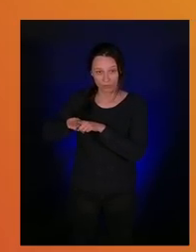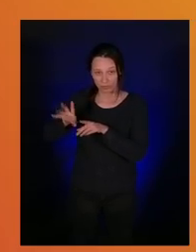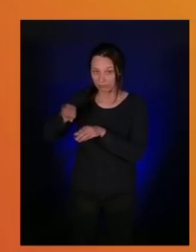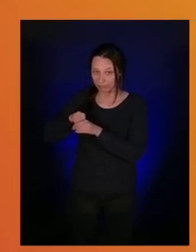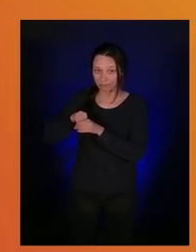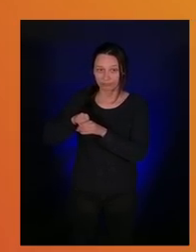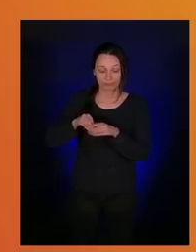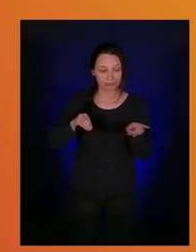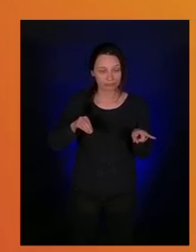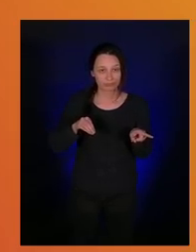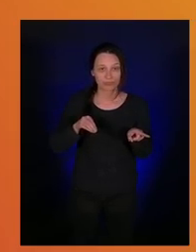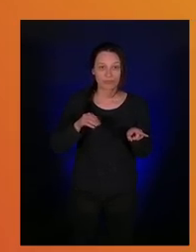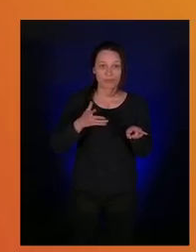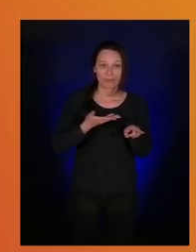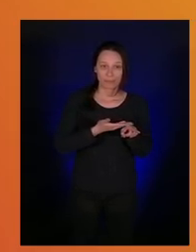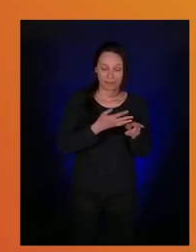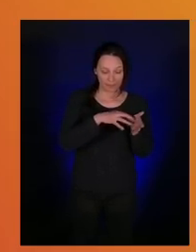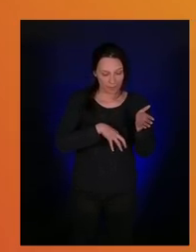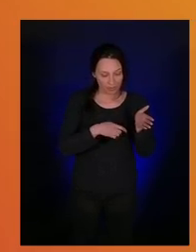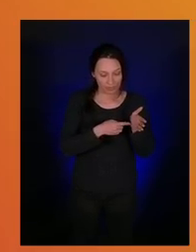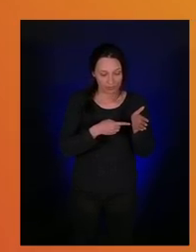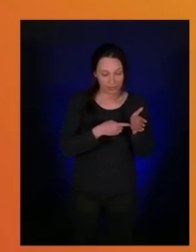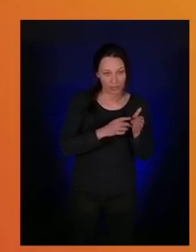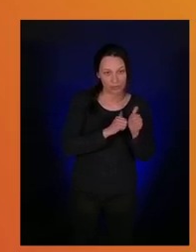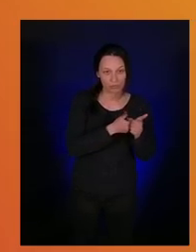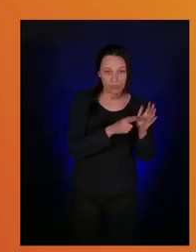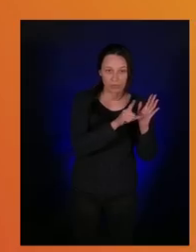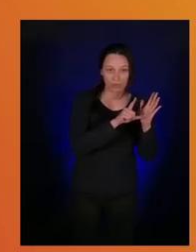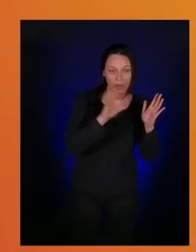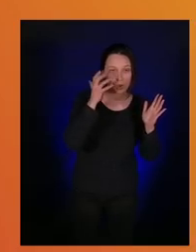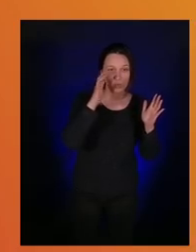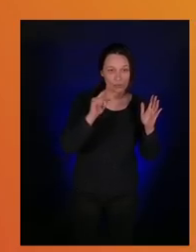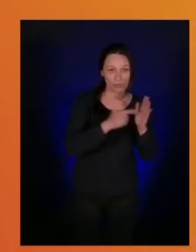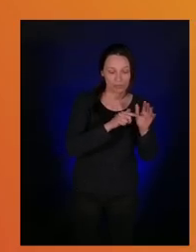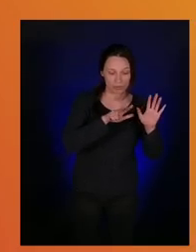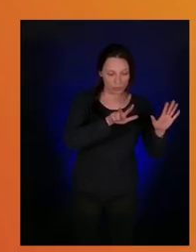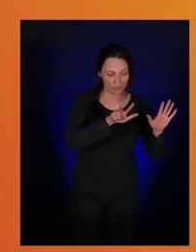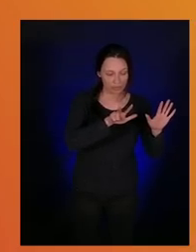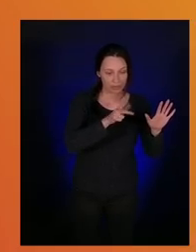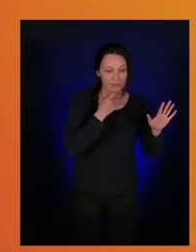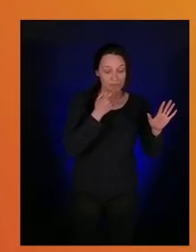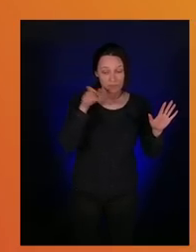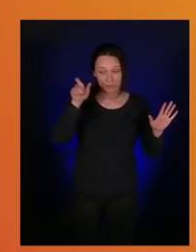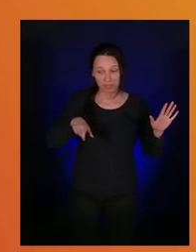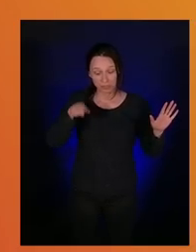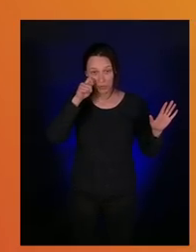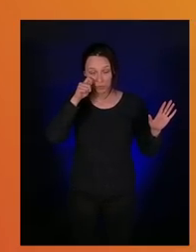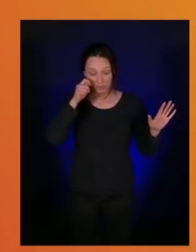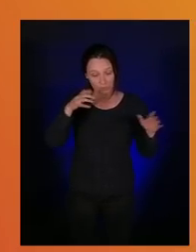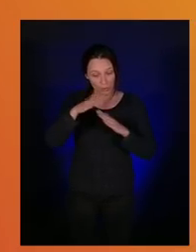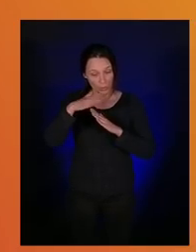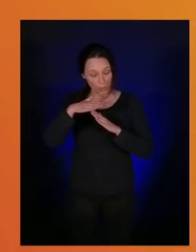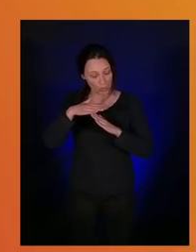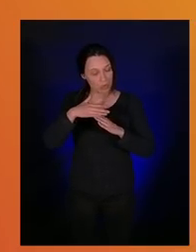Exercices qui, en respect de la loi d'août 2008, après certification par un commissaire aux comptes, approbation de la